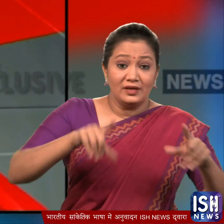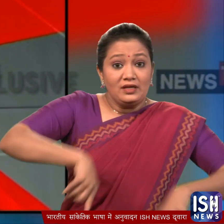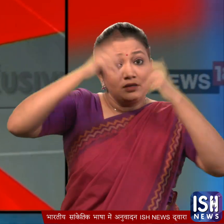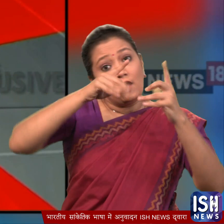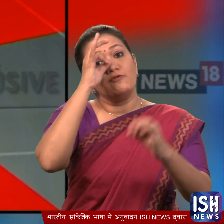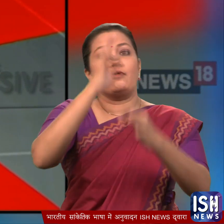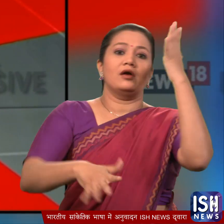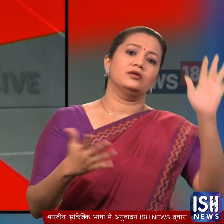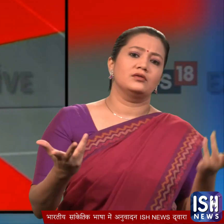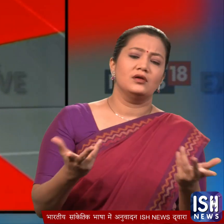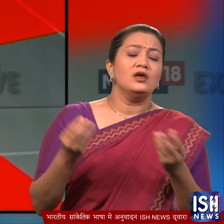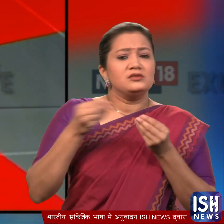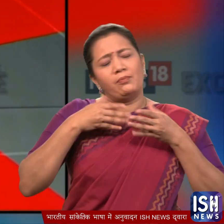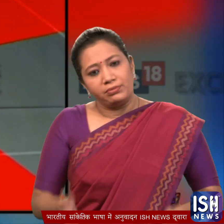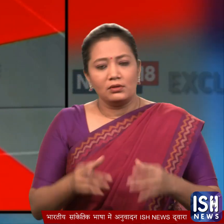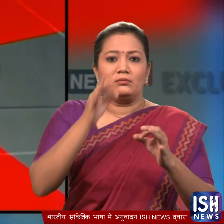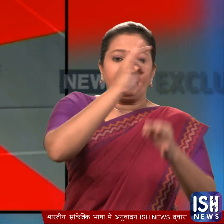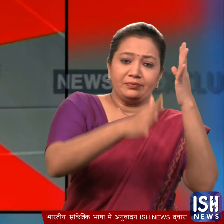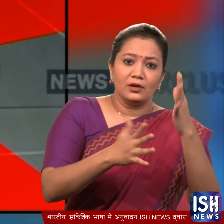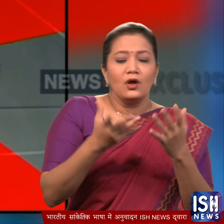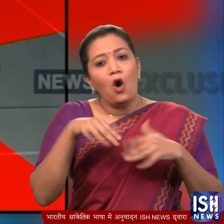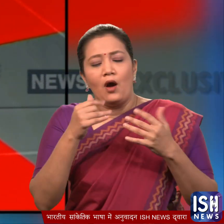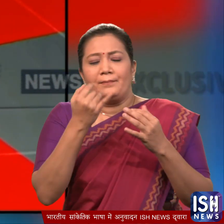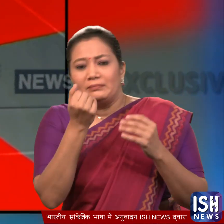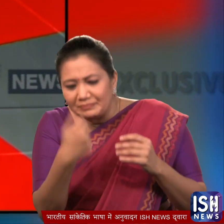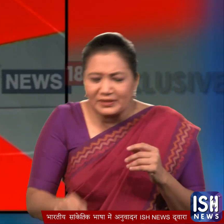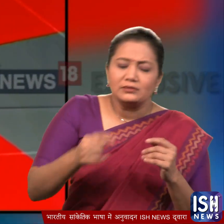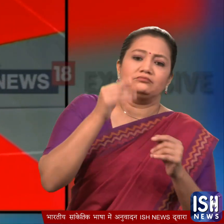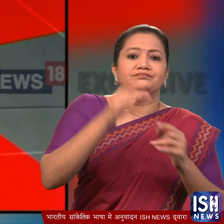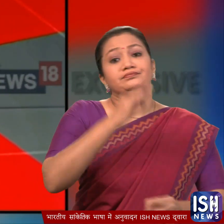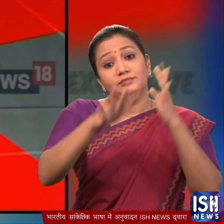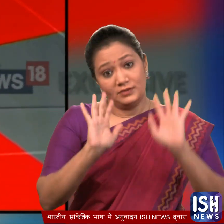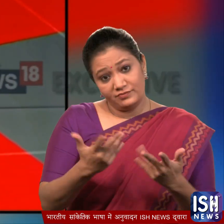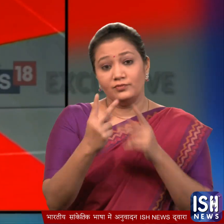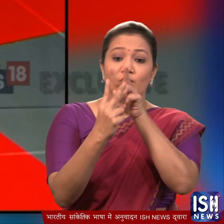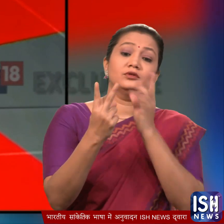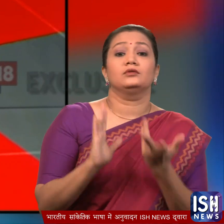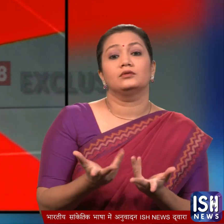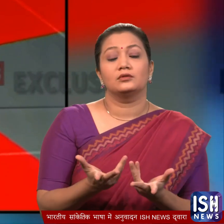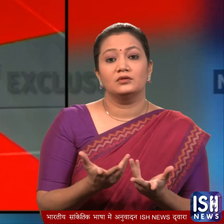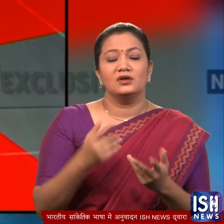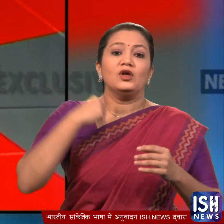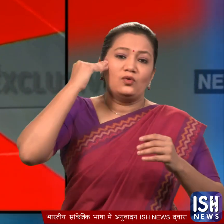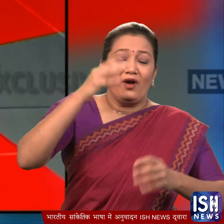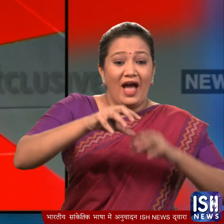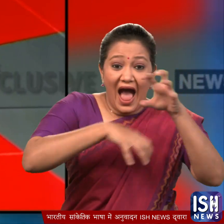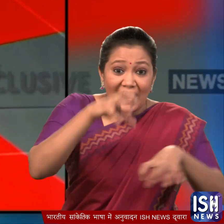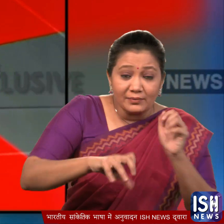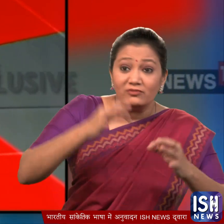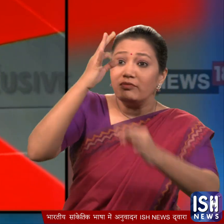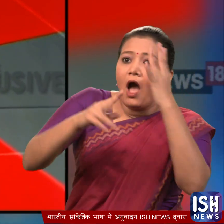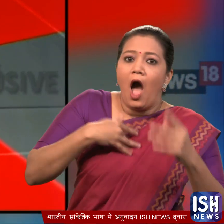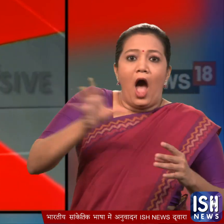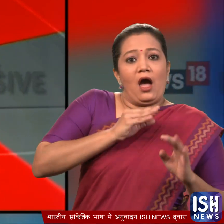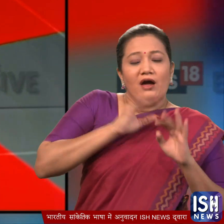लोग जंगलों में आग लगा रहे हैं, कभी जानबूझकर, कभी अपनी लापरवाही की वजह से। इतना तो हमको पता है ना कि जानवर आग से